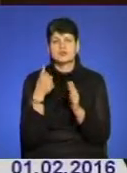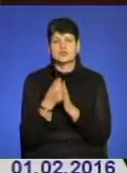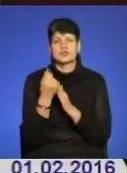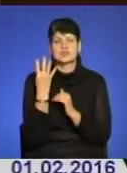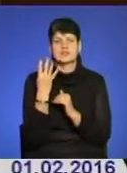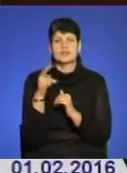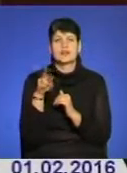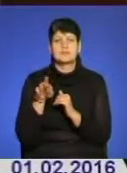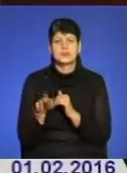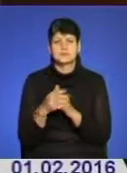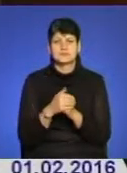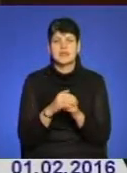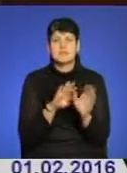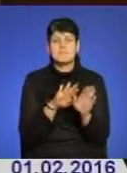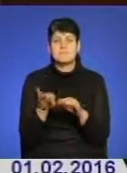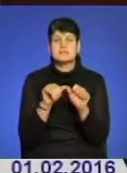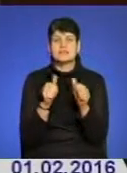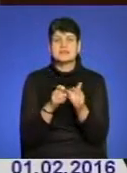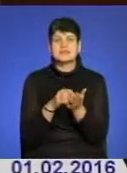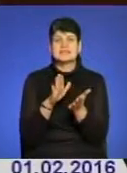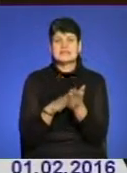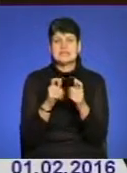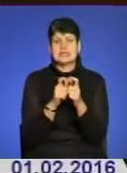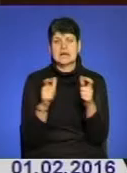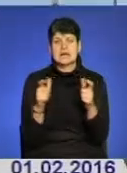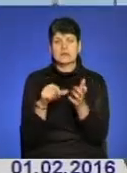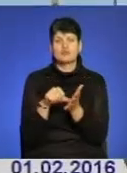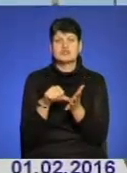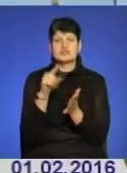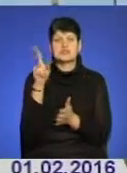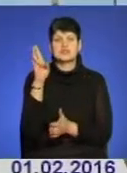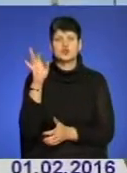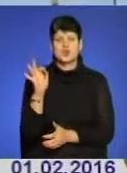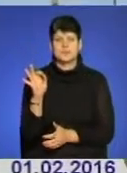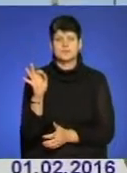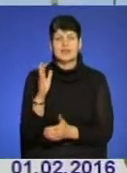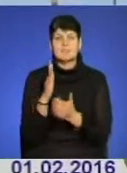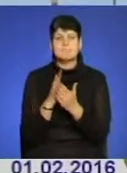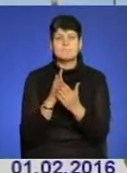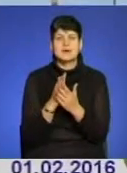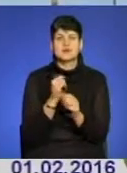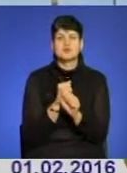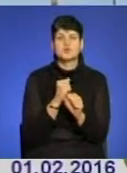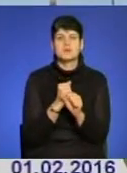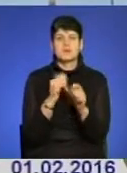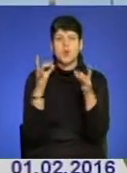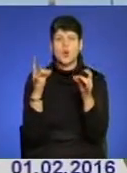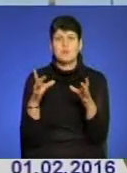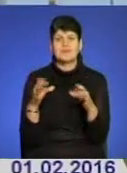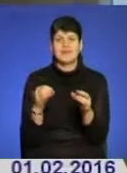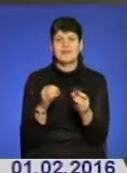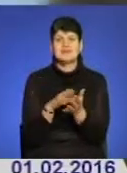4 липня. Після оформлення реєстраційної картки учасник ЗНО має сформувати комплект